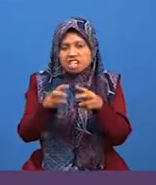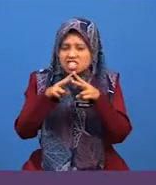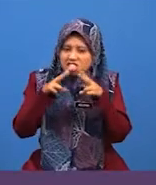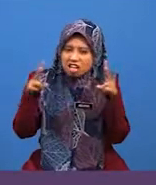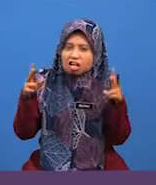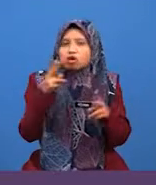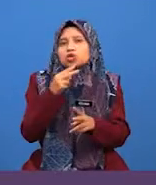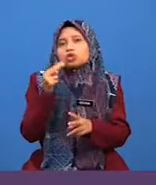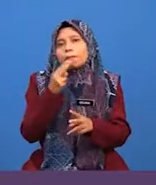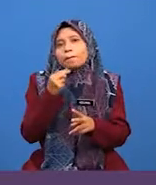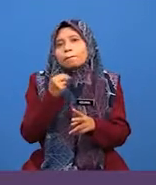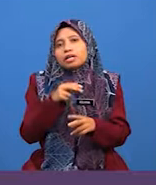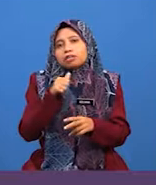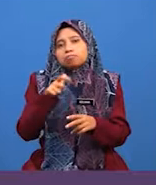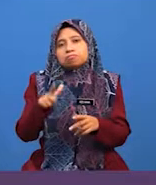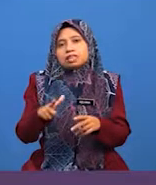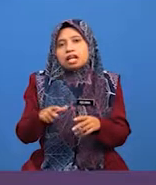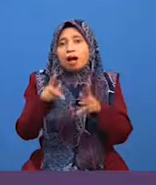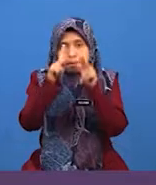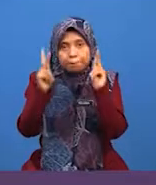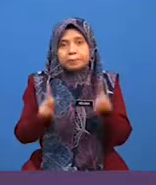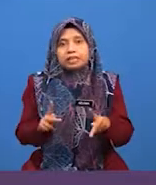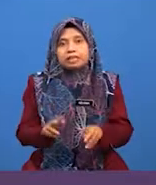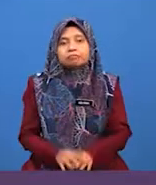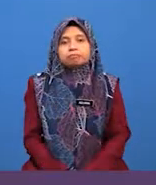Sangat comel ialah predikat.